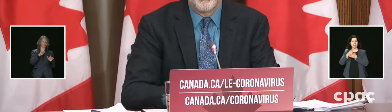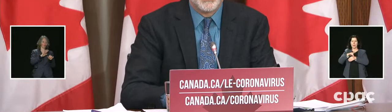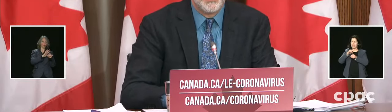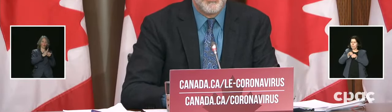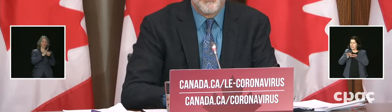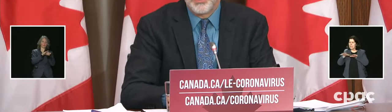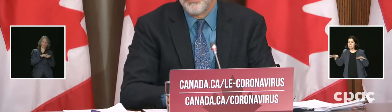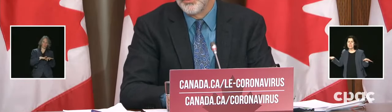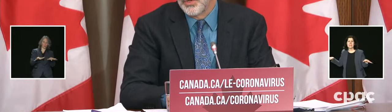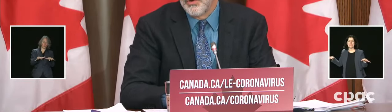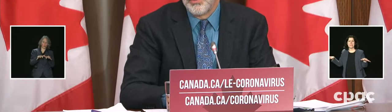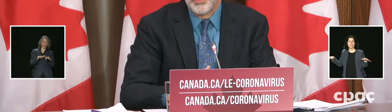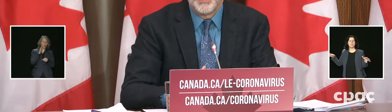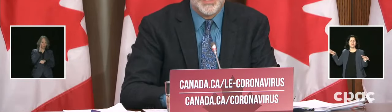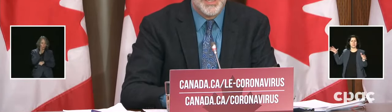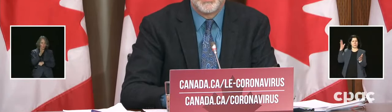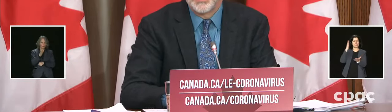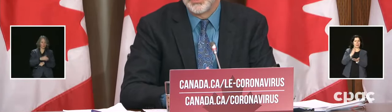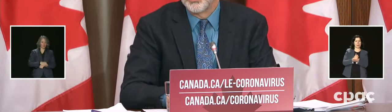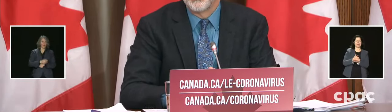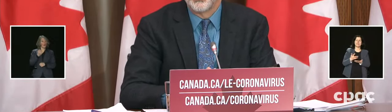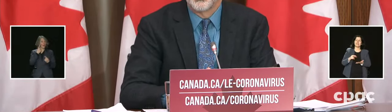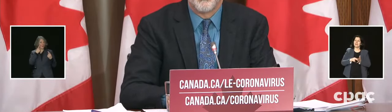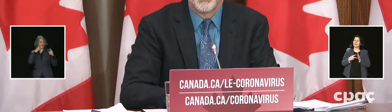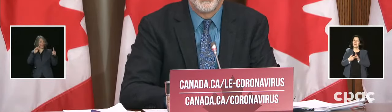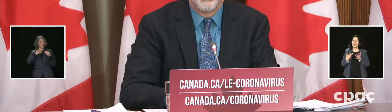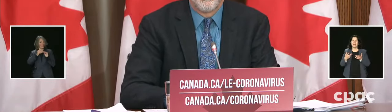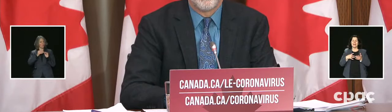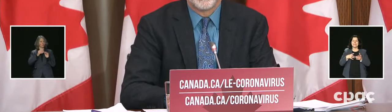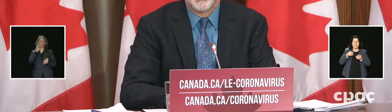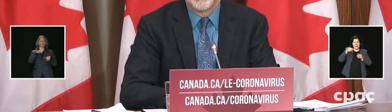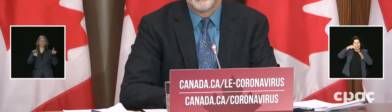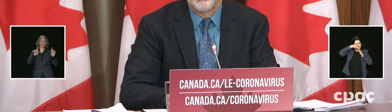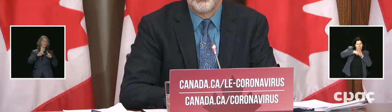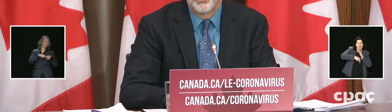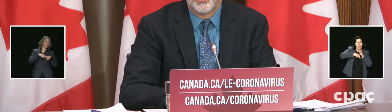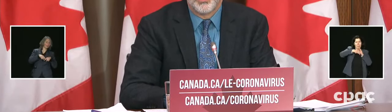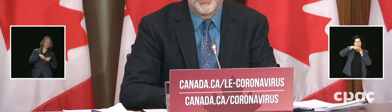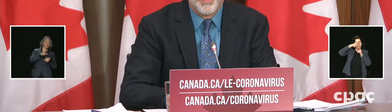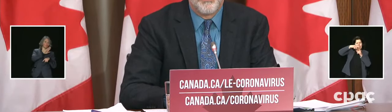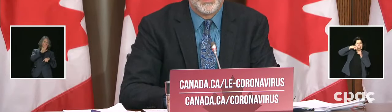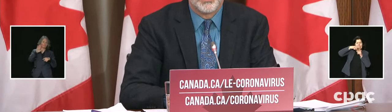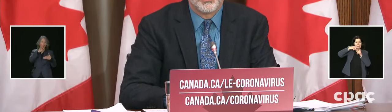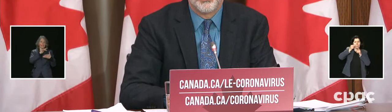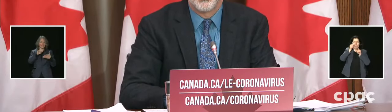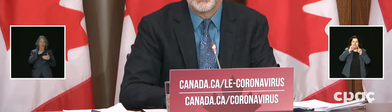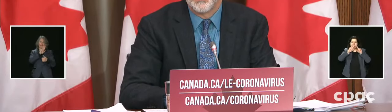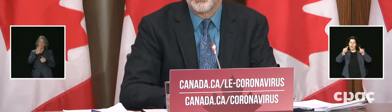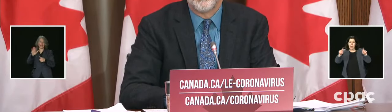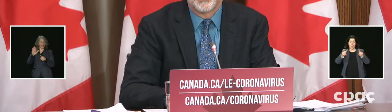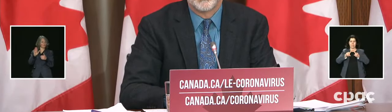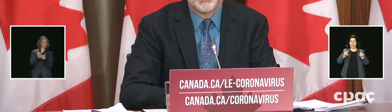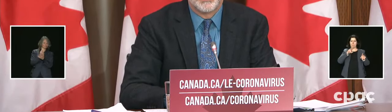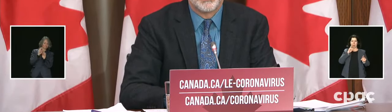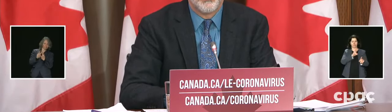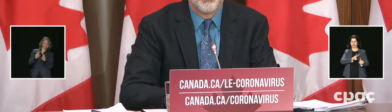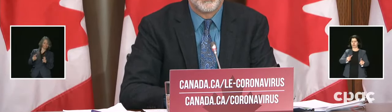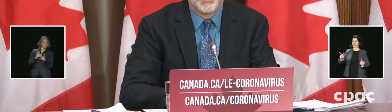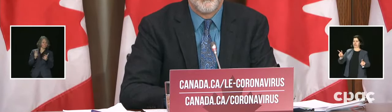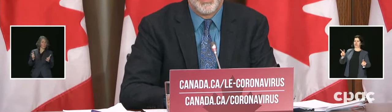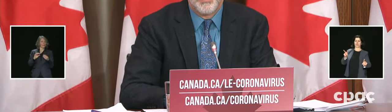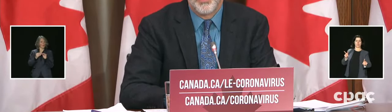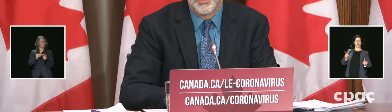taux d'efficacité peuvent varier un peu selon le design des études, puis tout ça, mais on considère, nous, que globalement, ce sont tous des options de